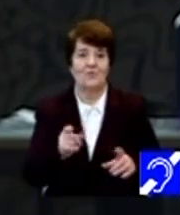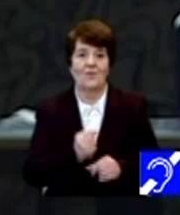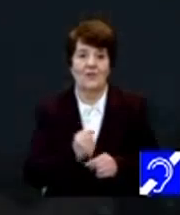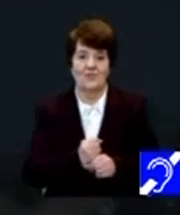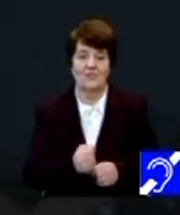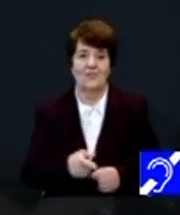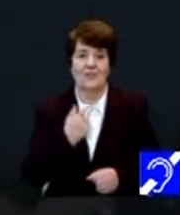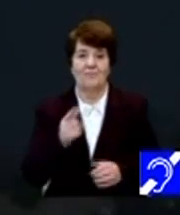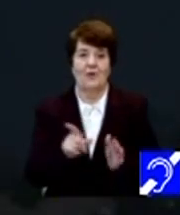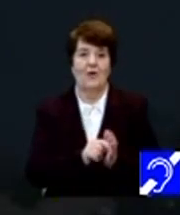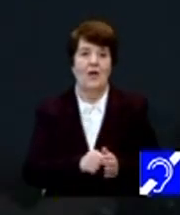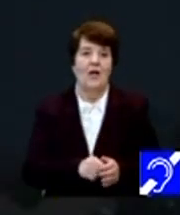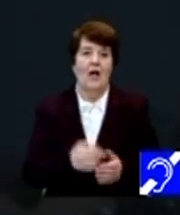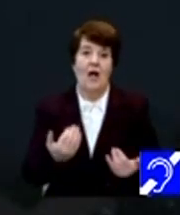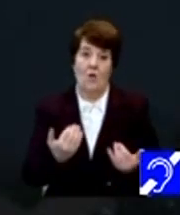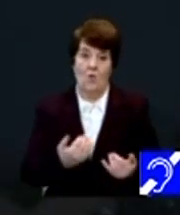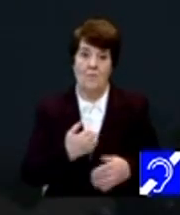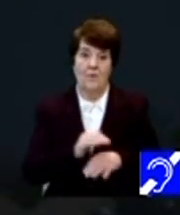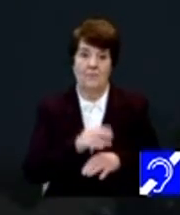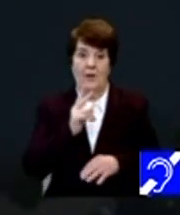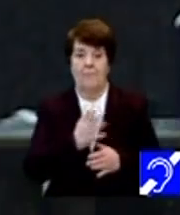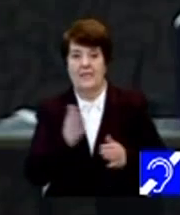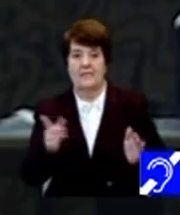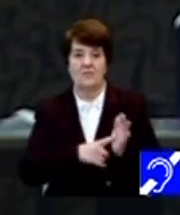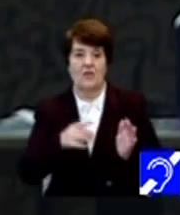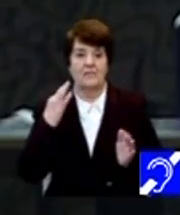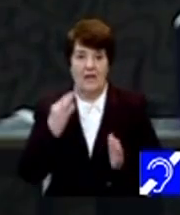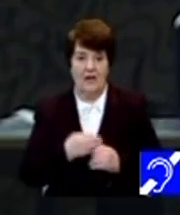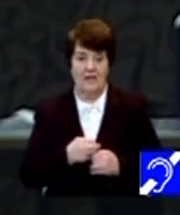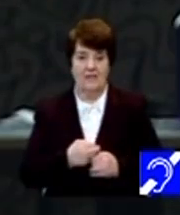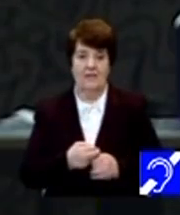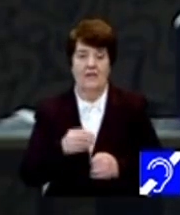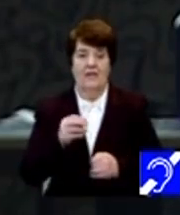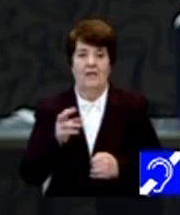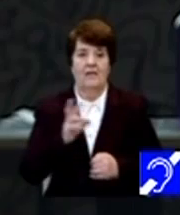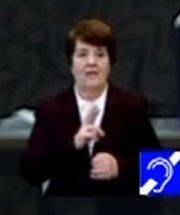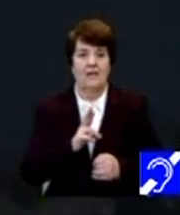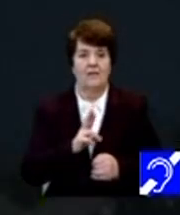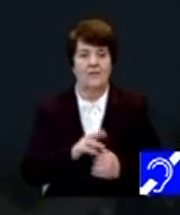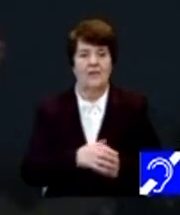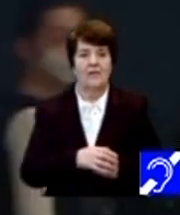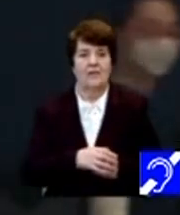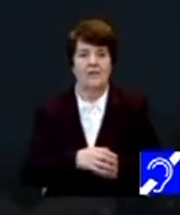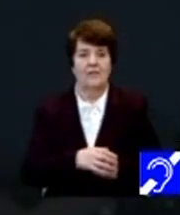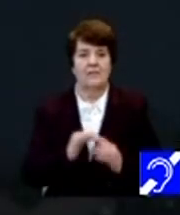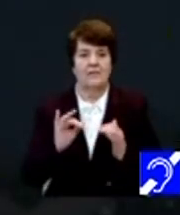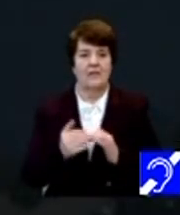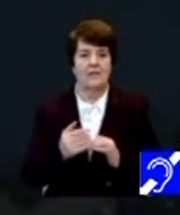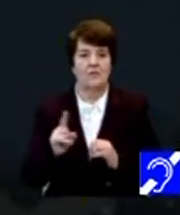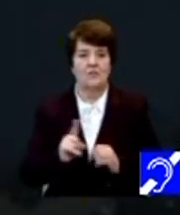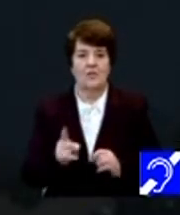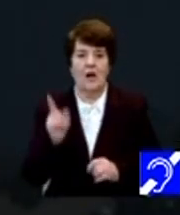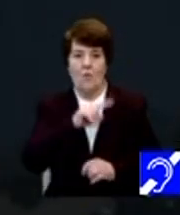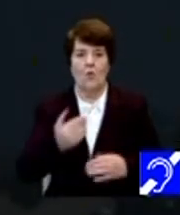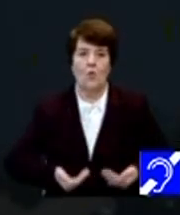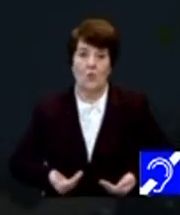să-mi spui ce faci tu exact, mai exact acolo? M-am mutat acum, de fapt, peste 6 ani din Ialoveni în State Unite